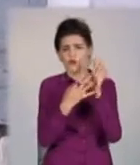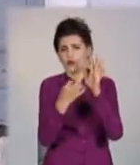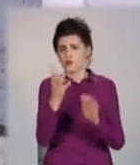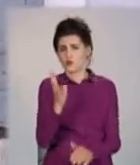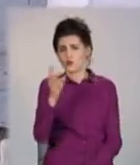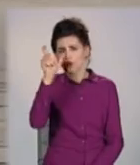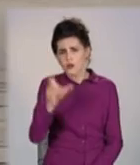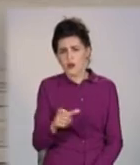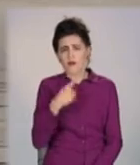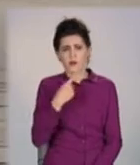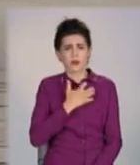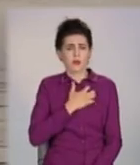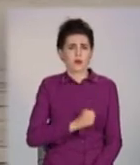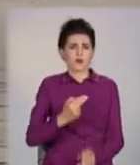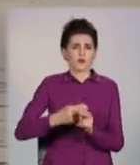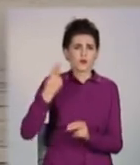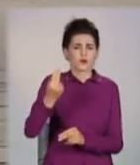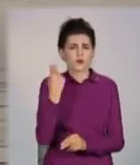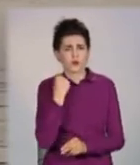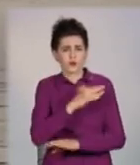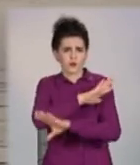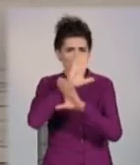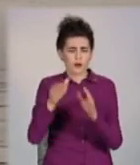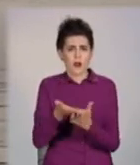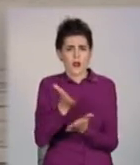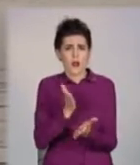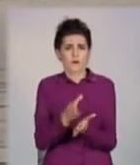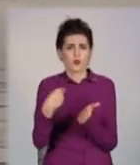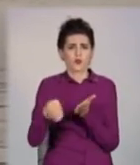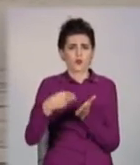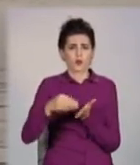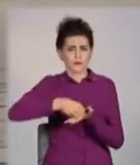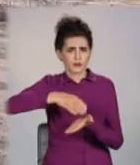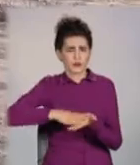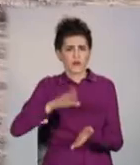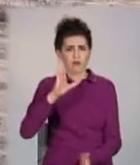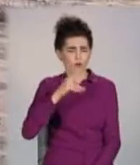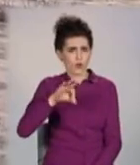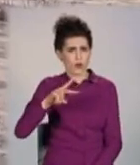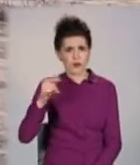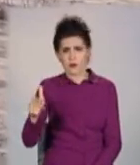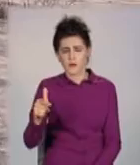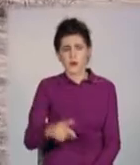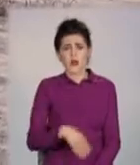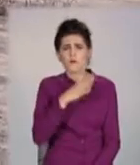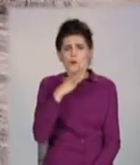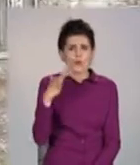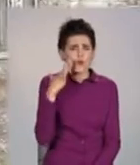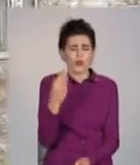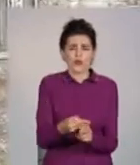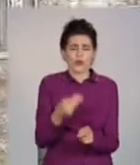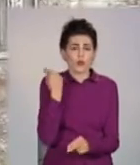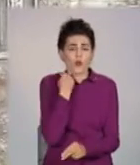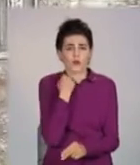надоели долговые книги, это не жизнь. 21 век, а люди хлеб покупают под запись в магазинах. По вуха в боргах не лише гірники